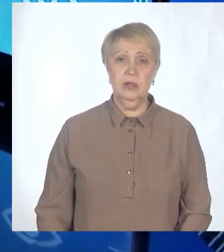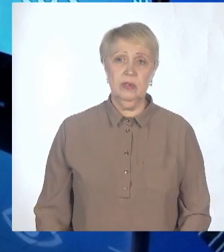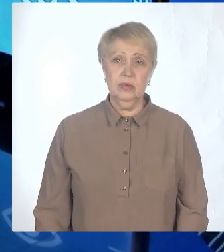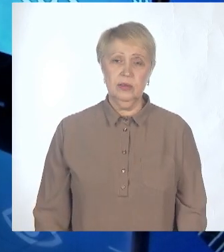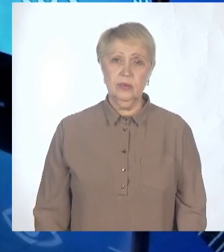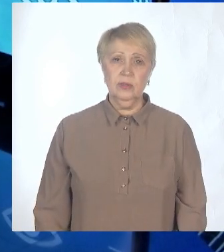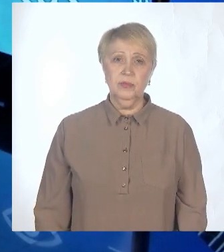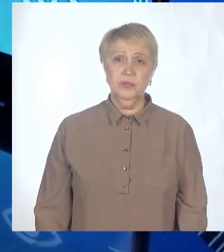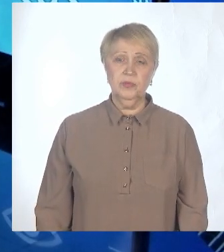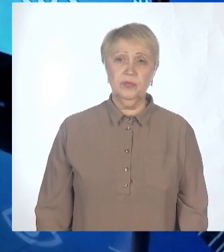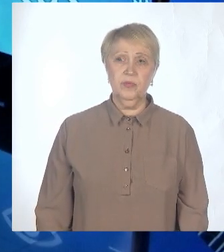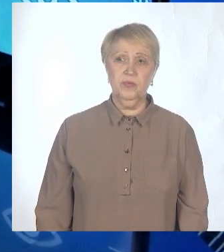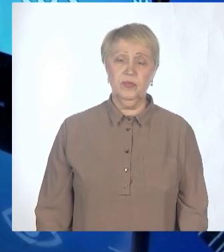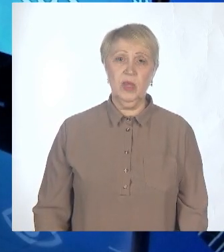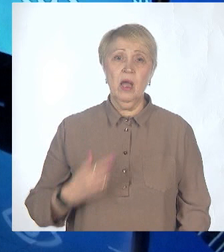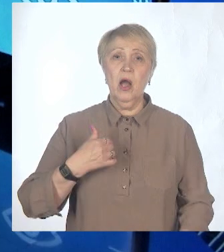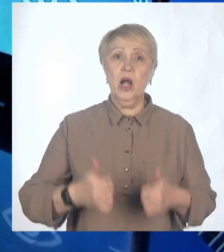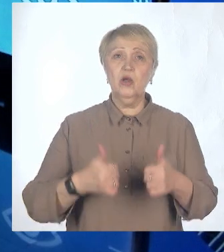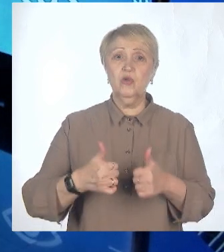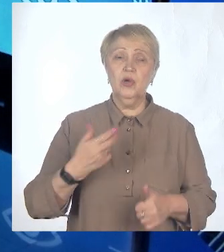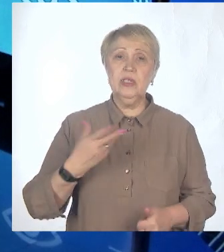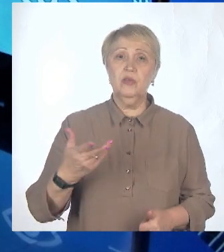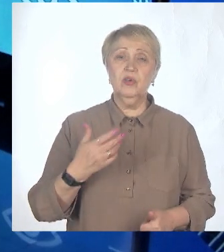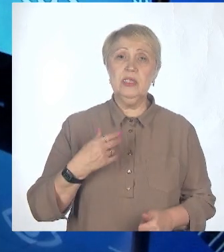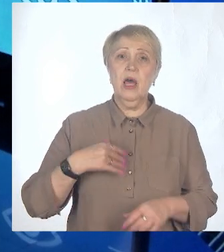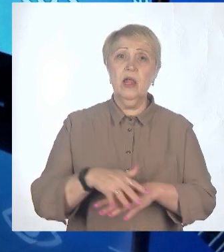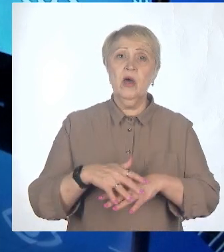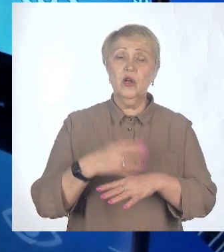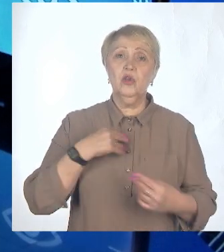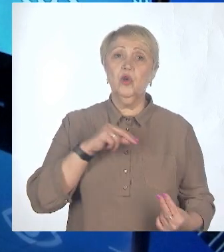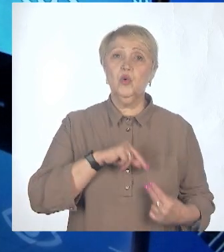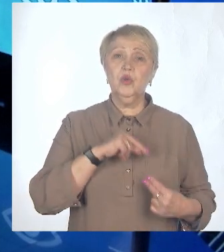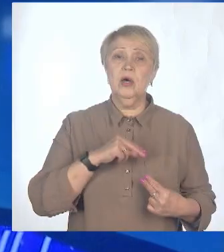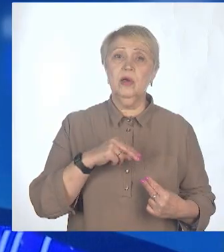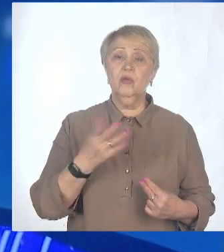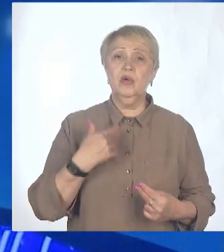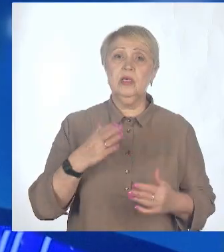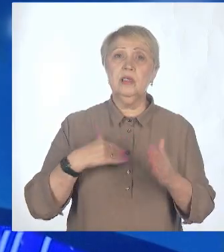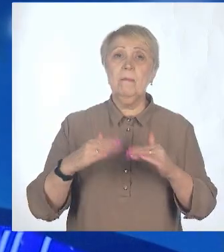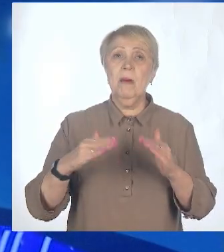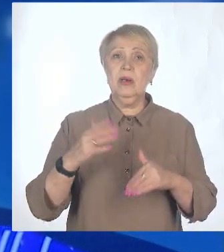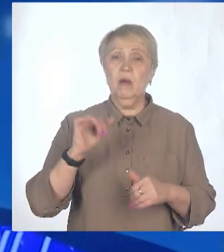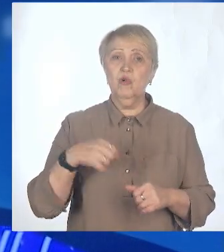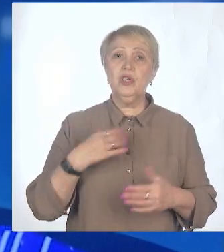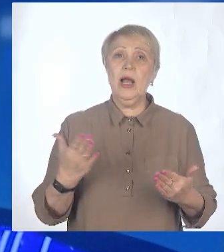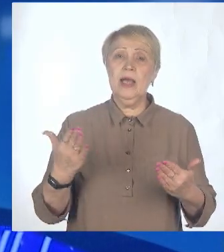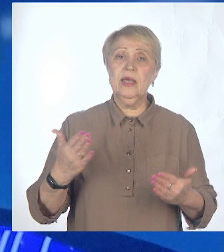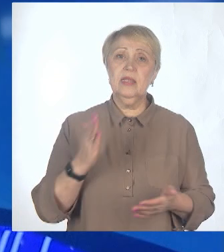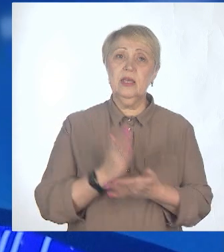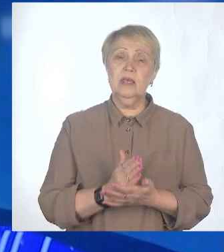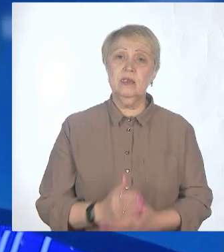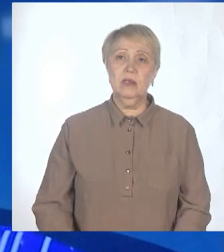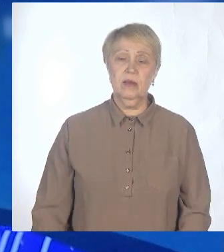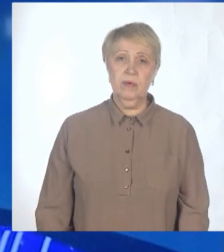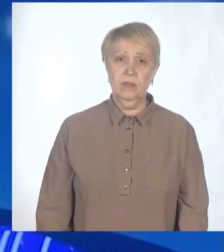Про конкуренцию на рынке труда за вакансии. Можно ли какую-то разбивку по отраслям? Где какие тенденции